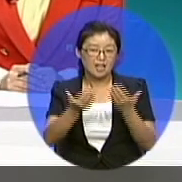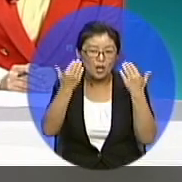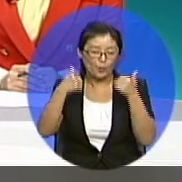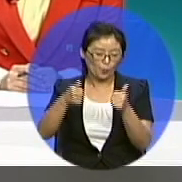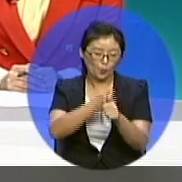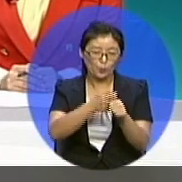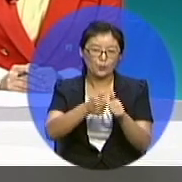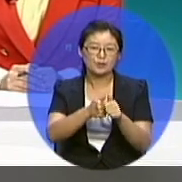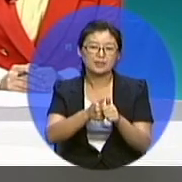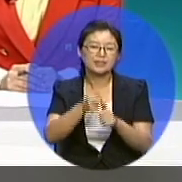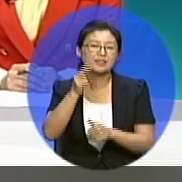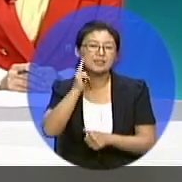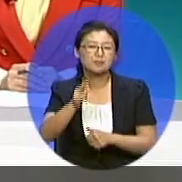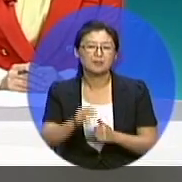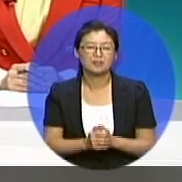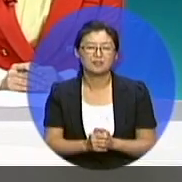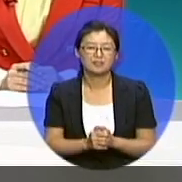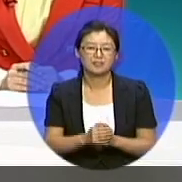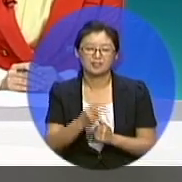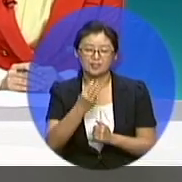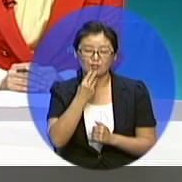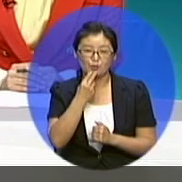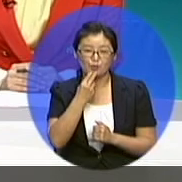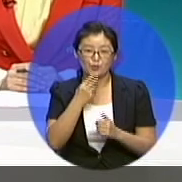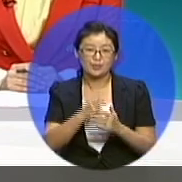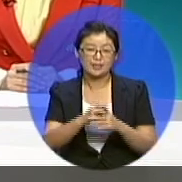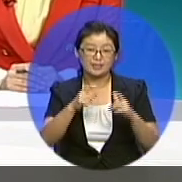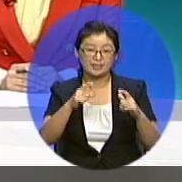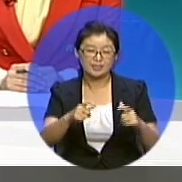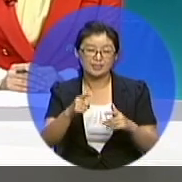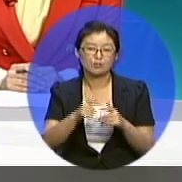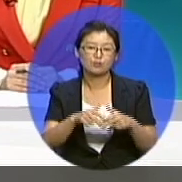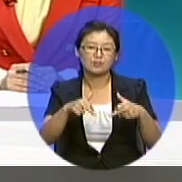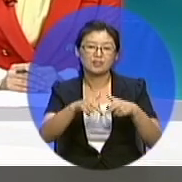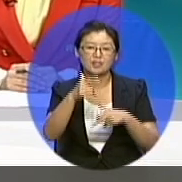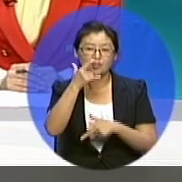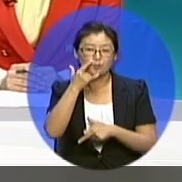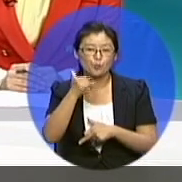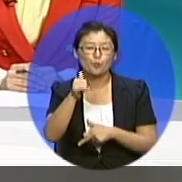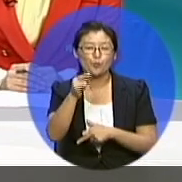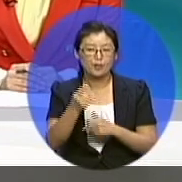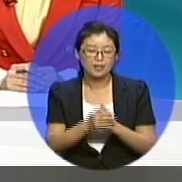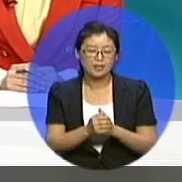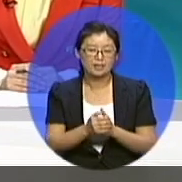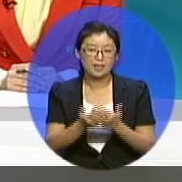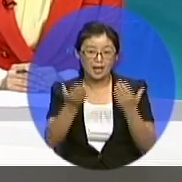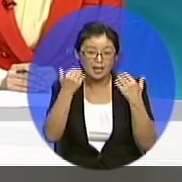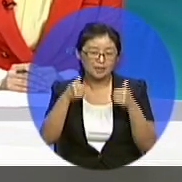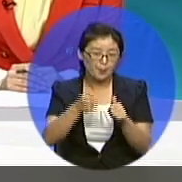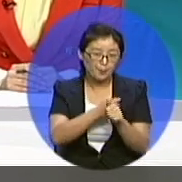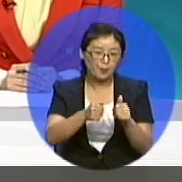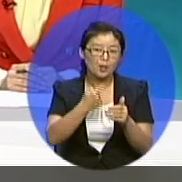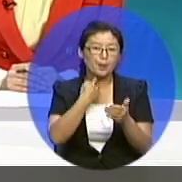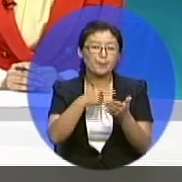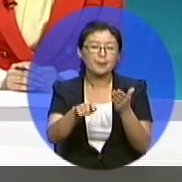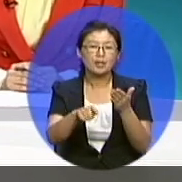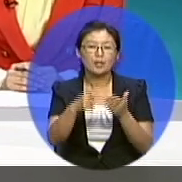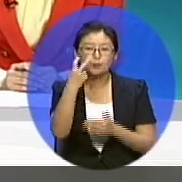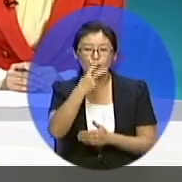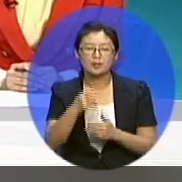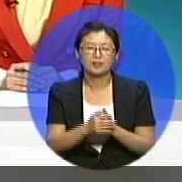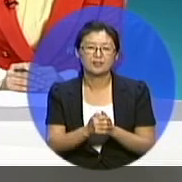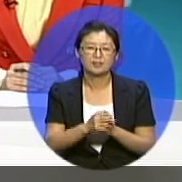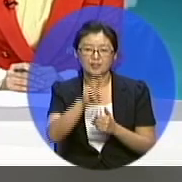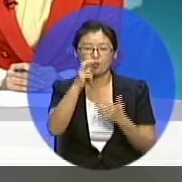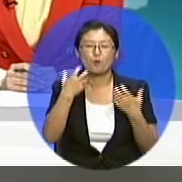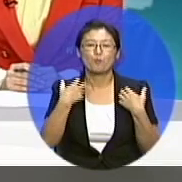피해가 심각한 것 같습니다. 서울의 한 자치구 장애인 부모회가 장애 학생들의 학교폭력 피해에 대한 조사를 했는데 정부